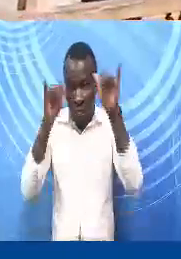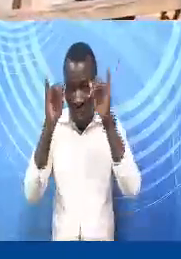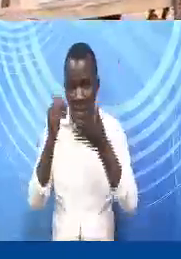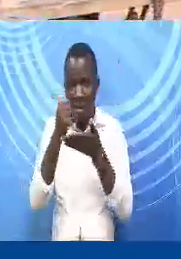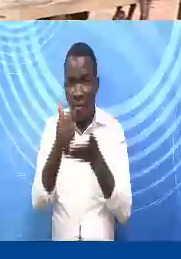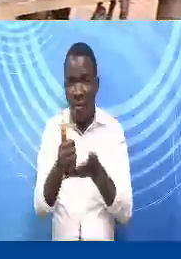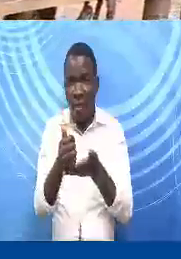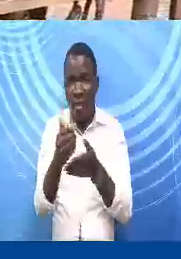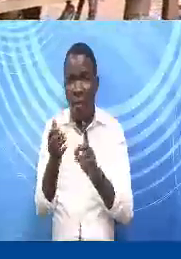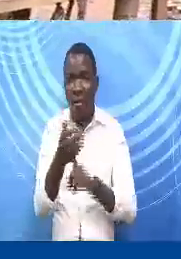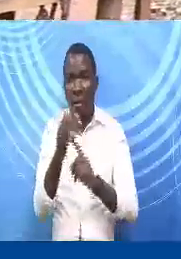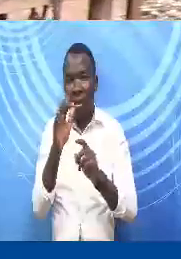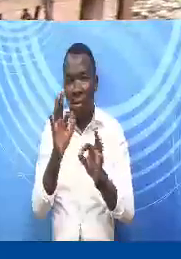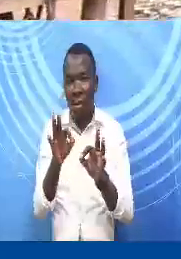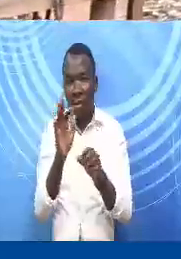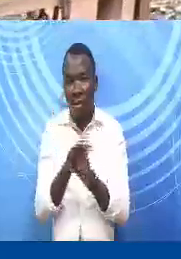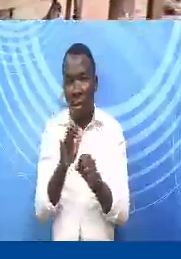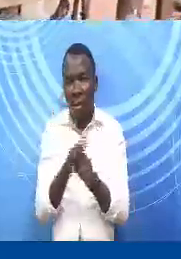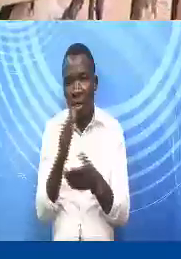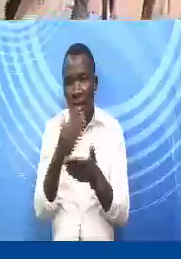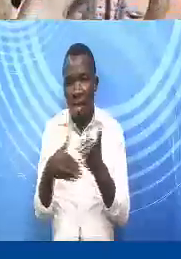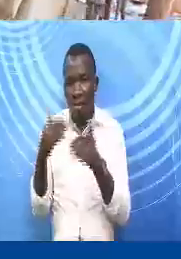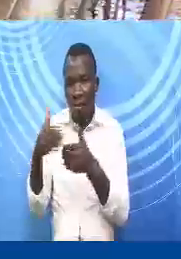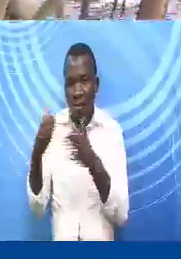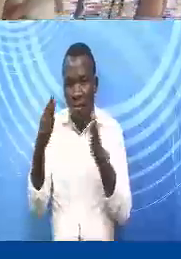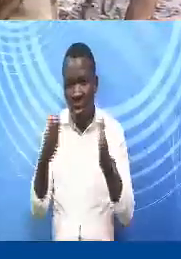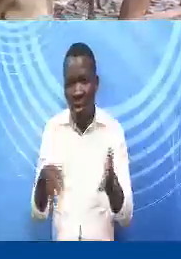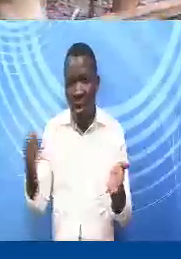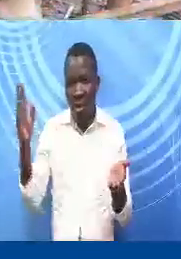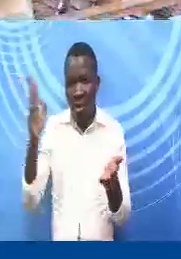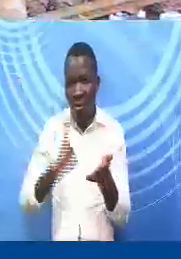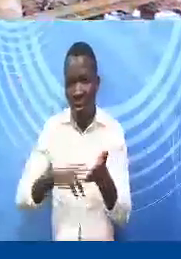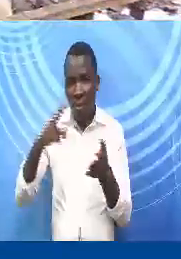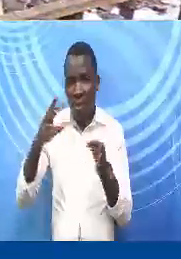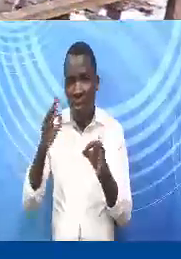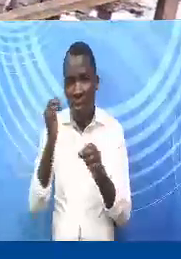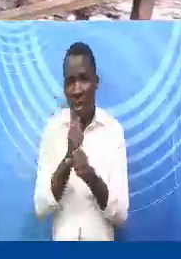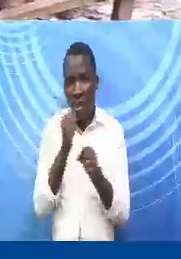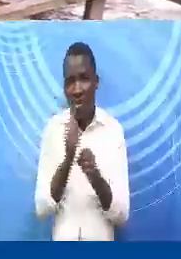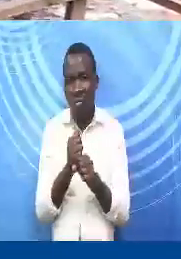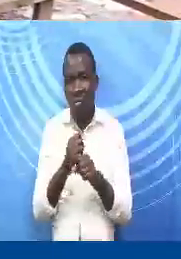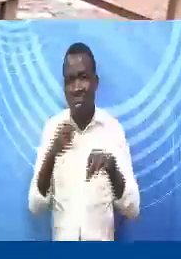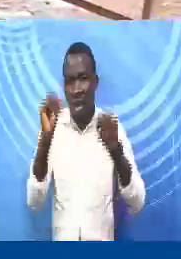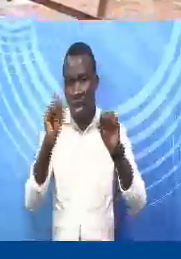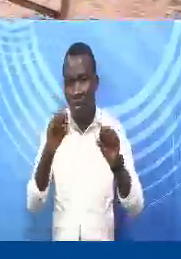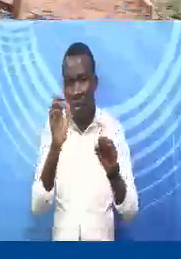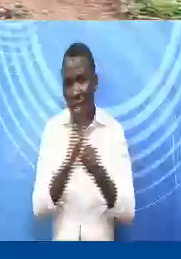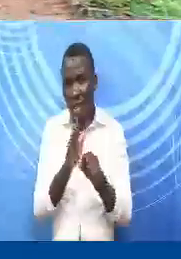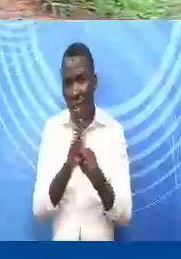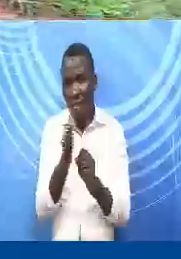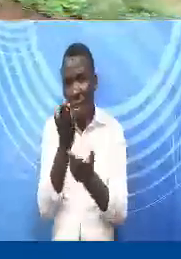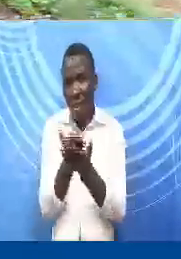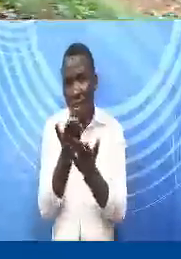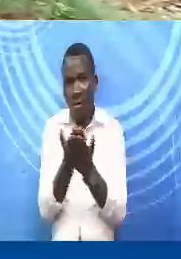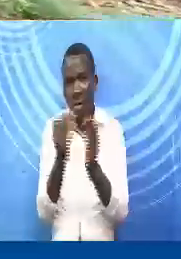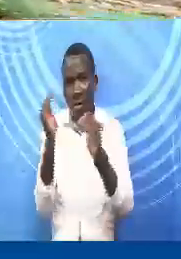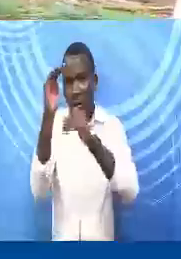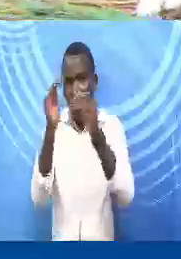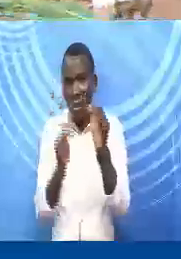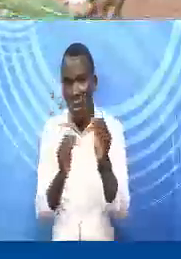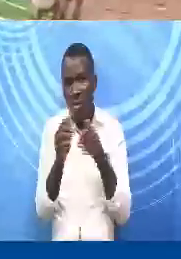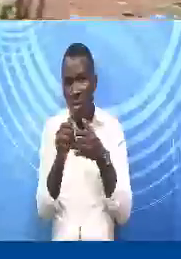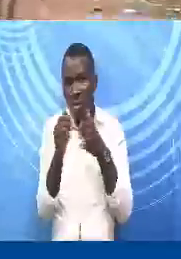mu baturanyi b'uyu muryango nabo bashimangira ko ibyakorewe uyu muryango ari akandare bagasaba ko inzego z'ubuyobozi